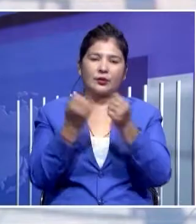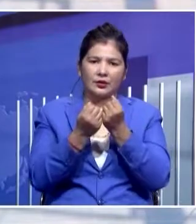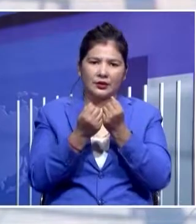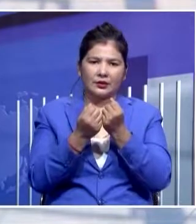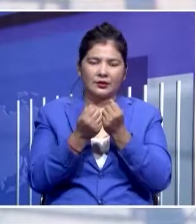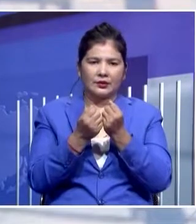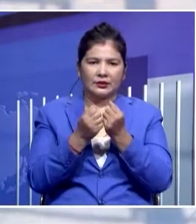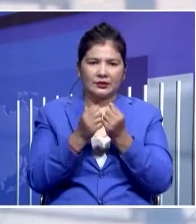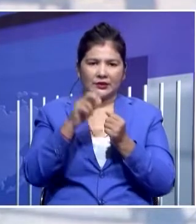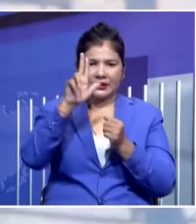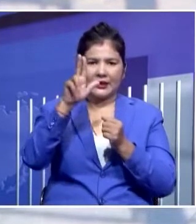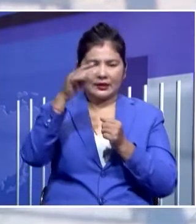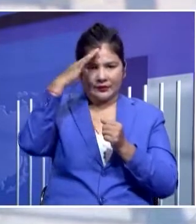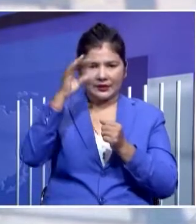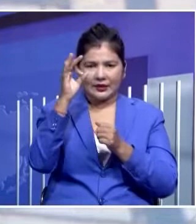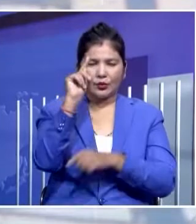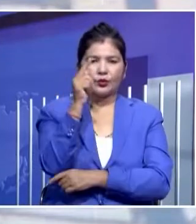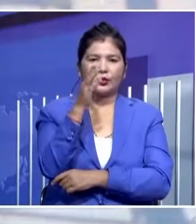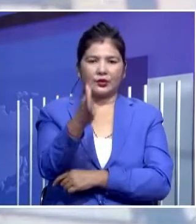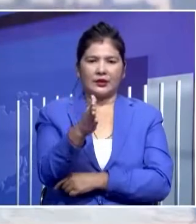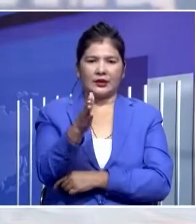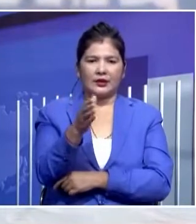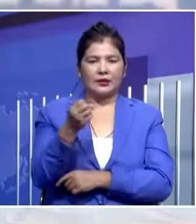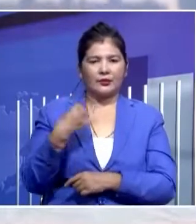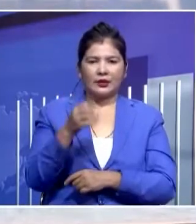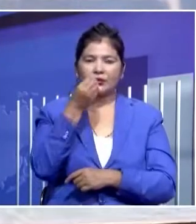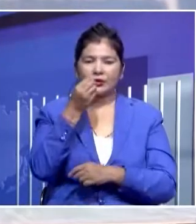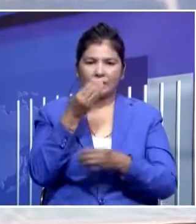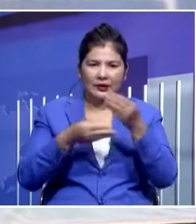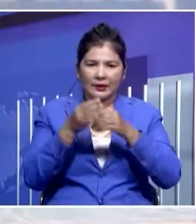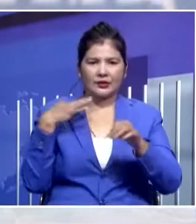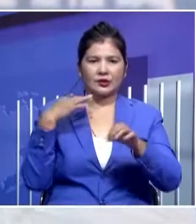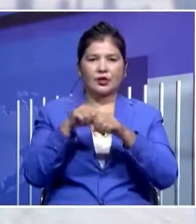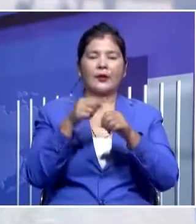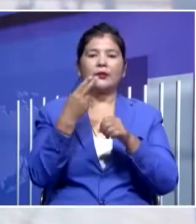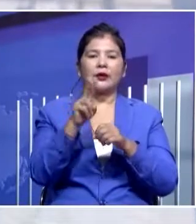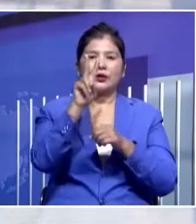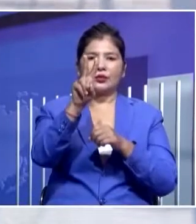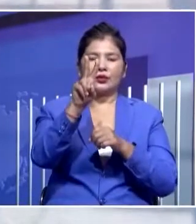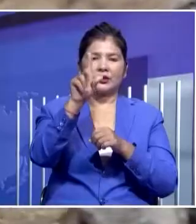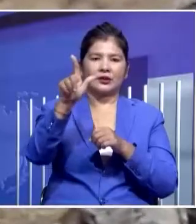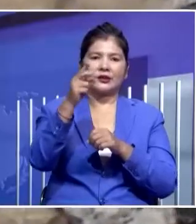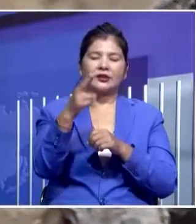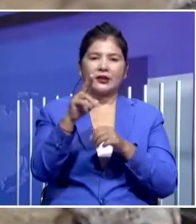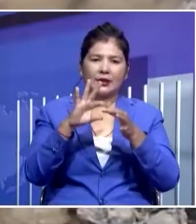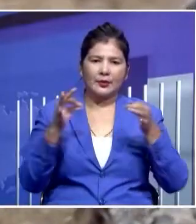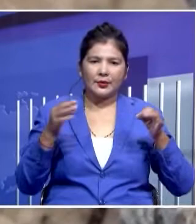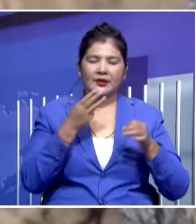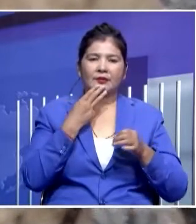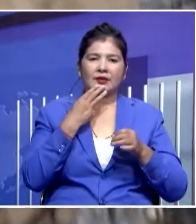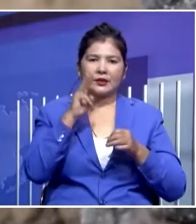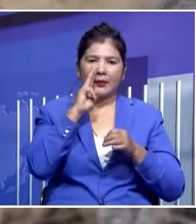छौँ। इलाका प्रहरी कार्यालय कोहलपुरले ब्राउन सुगरको कारोबारमा संलग्न रहेका 27 विभिन्न